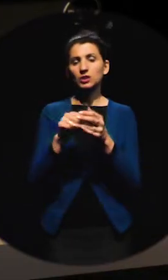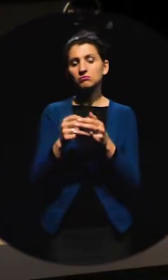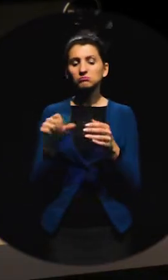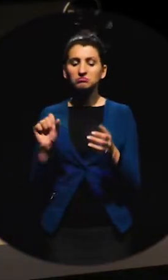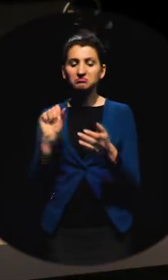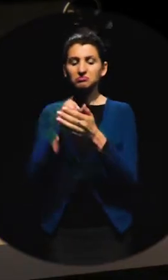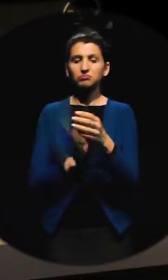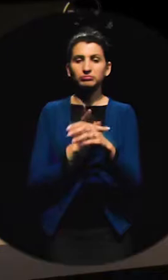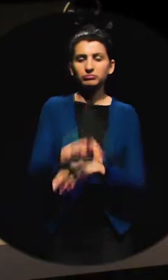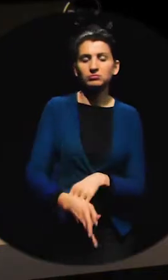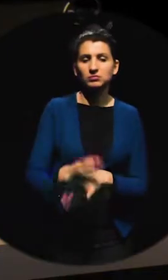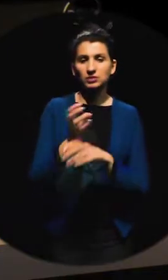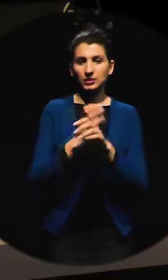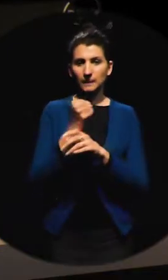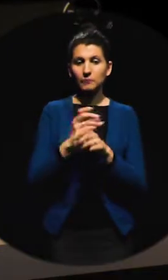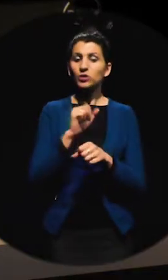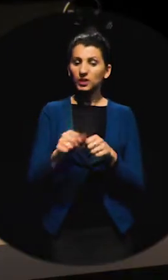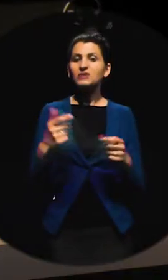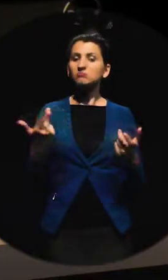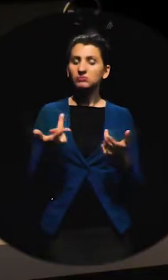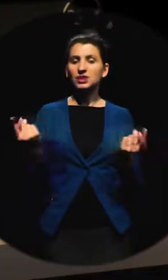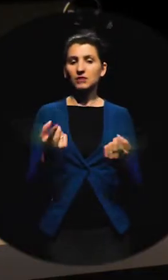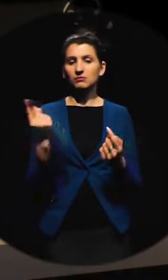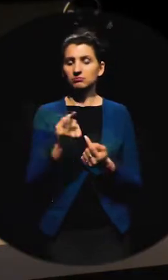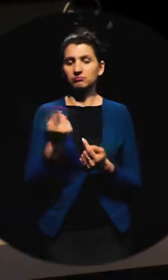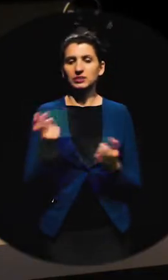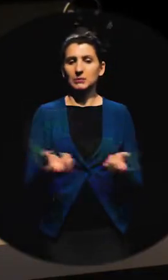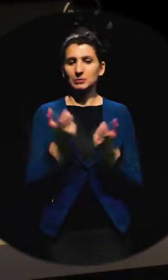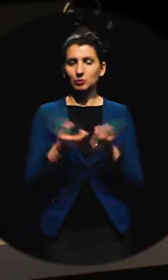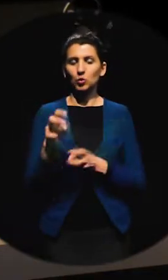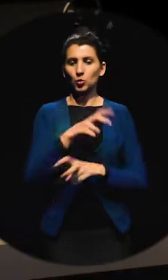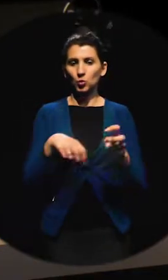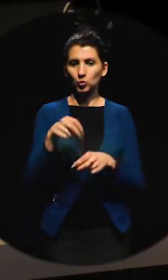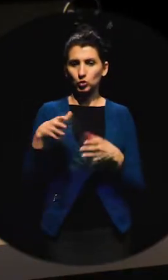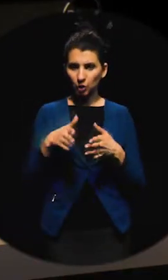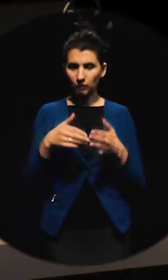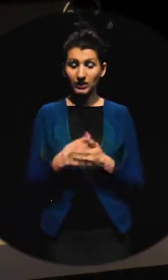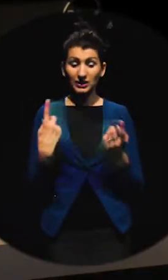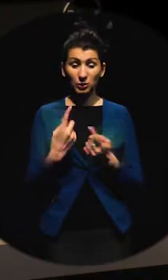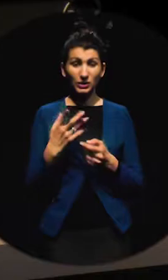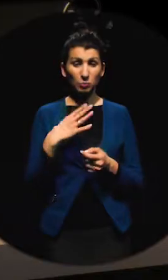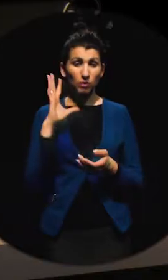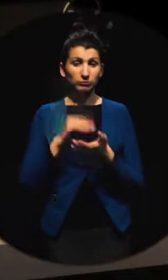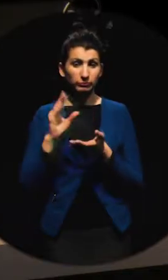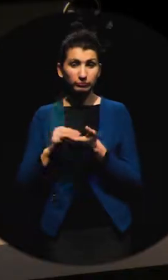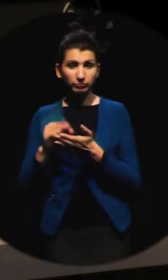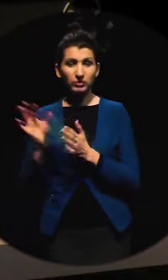miejskiej wyczerpuje znamiona stwarzania zagrożenia bezpieczeństwa w ruchu drogowym. Jako że sytuacja ta powtarzała się wielokrotnie, a